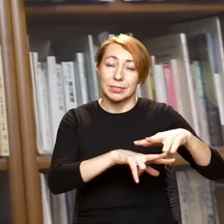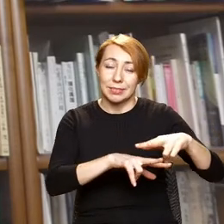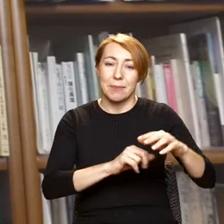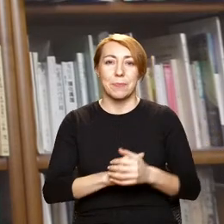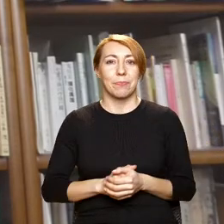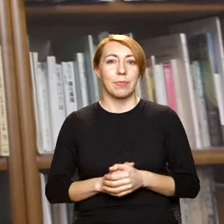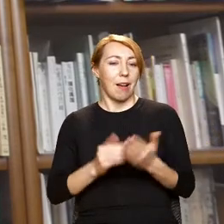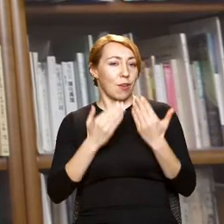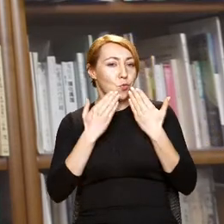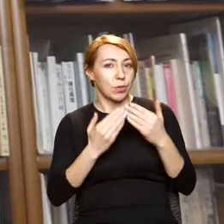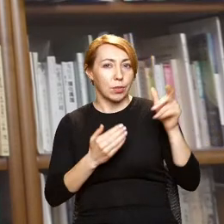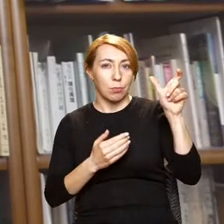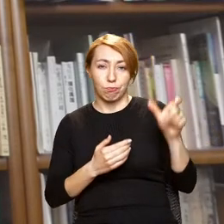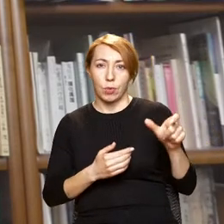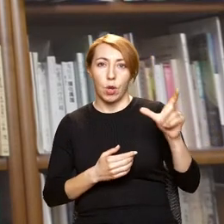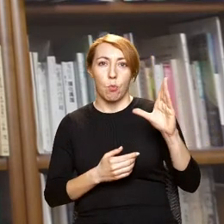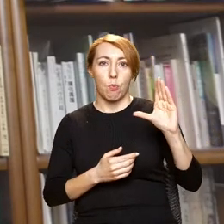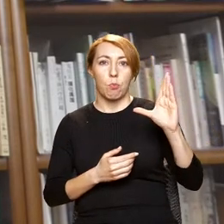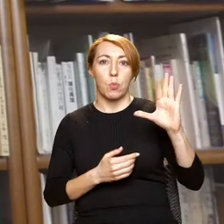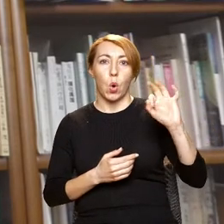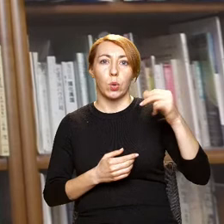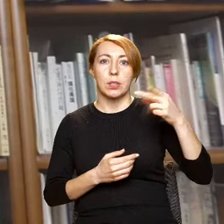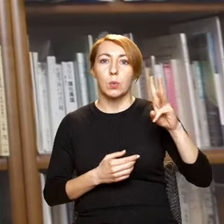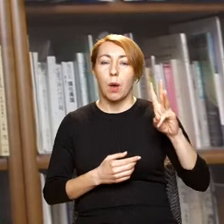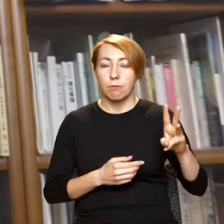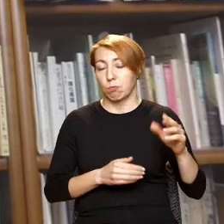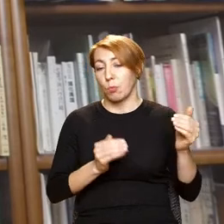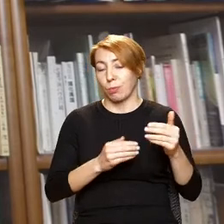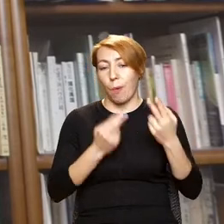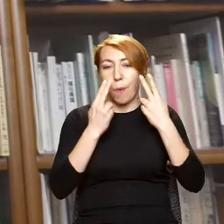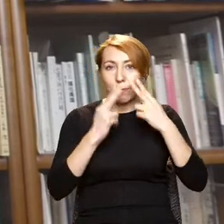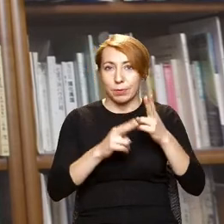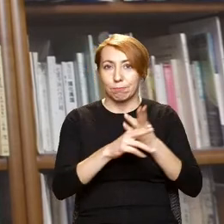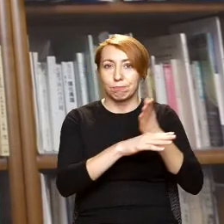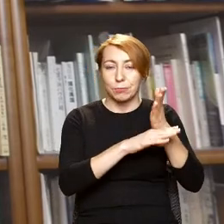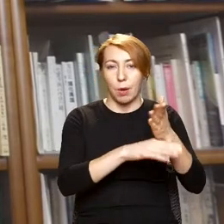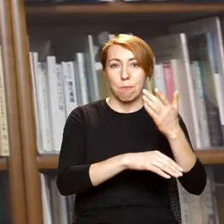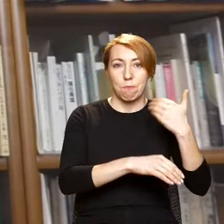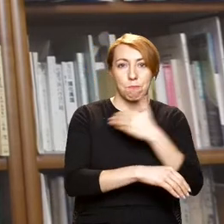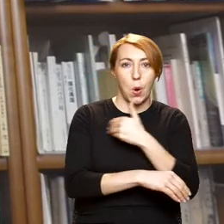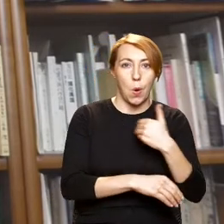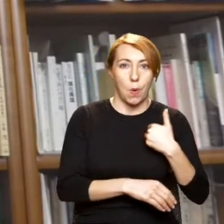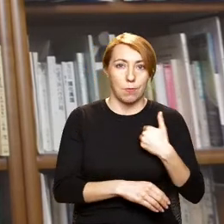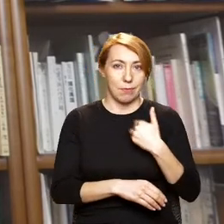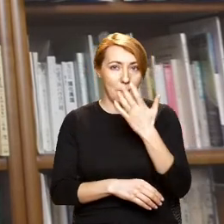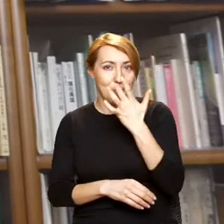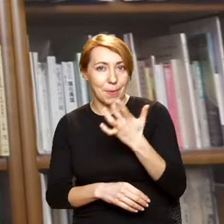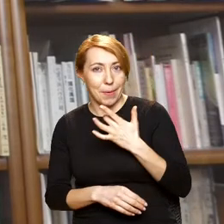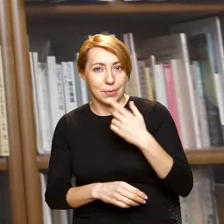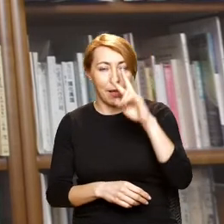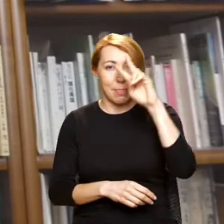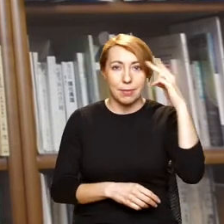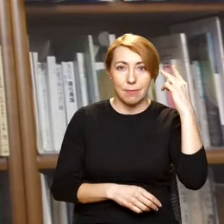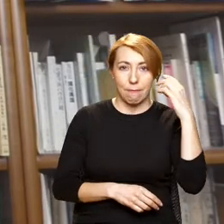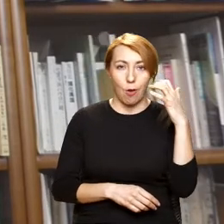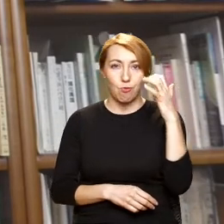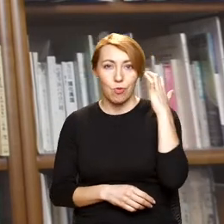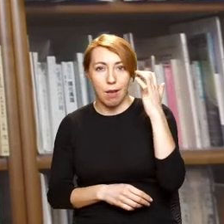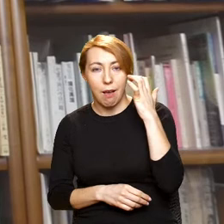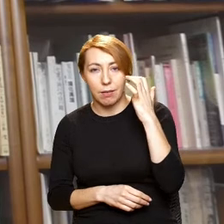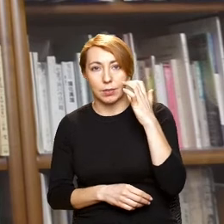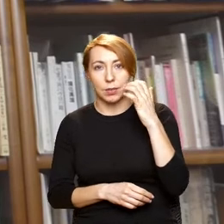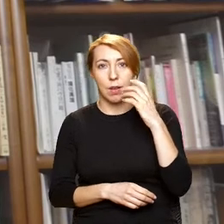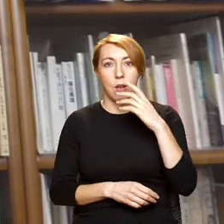Dzięki Bronisławowi Piłsudskiemu mogłem odwiedzić Polskę, Rosję, Litwę, Czechy,